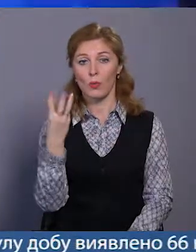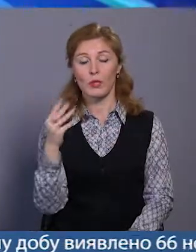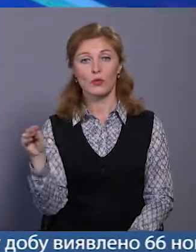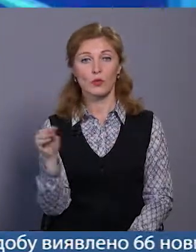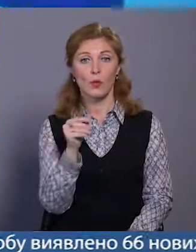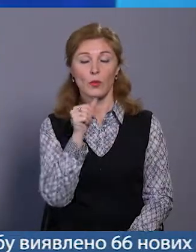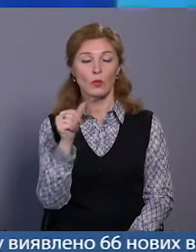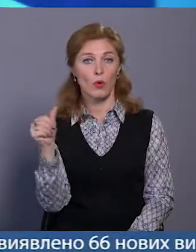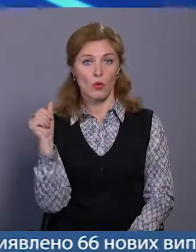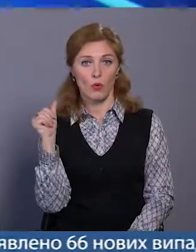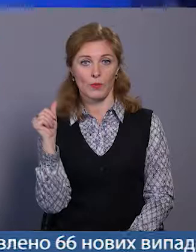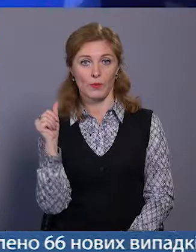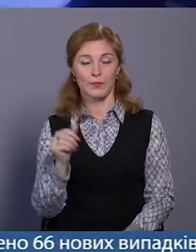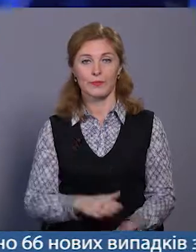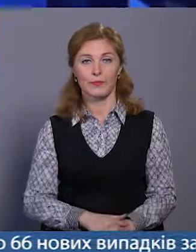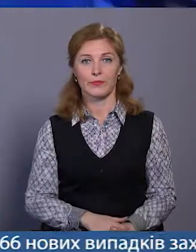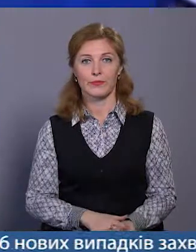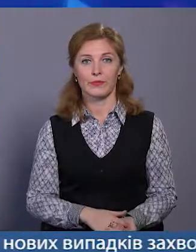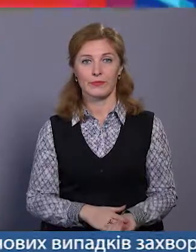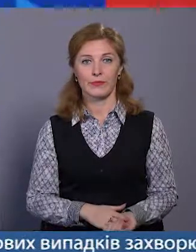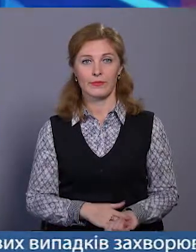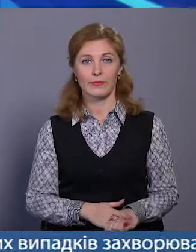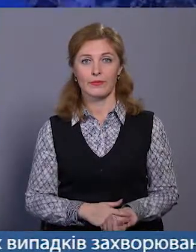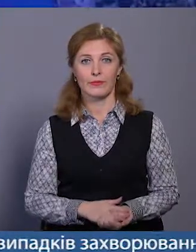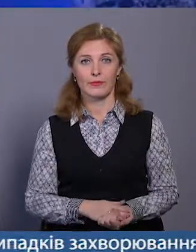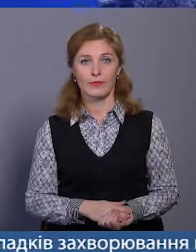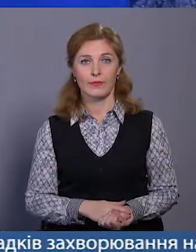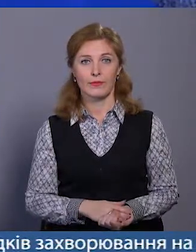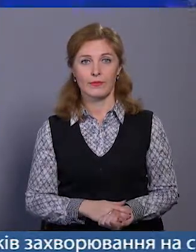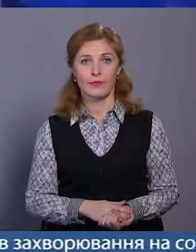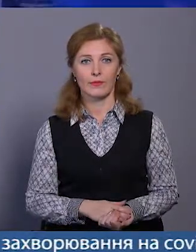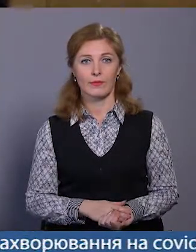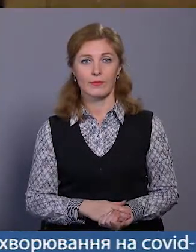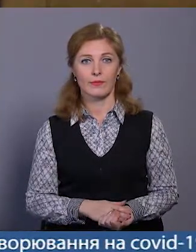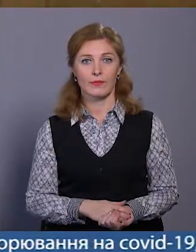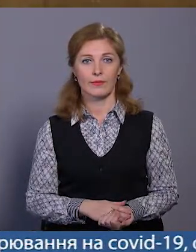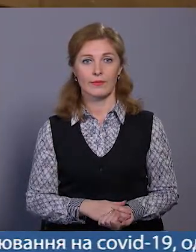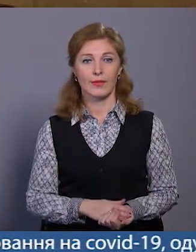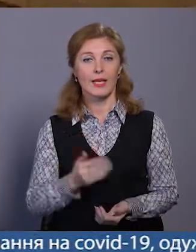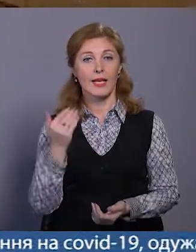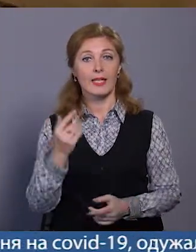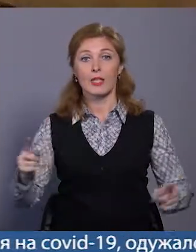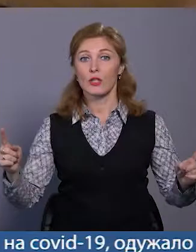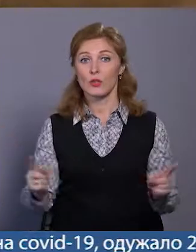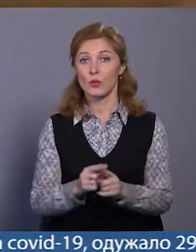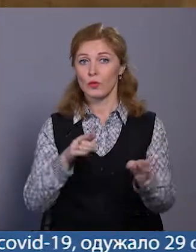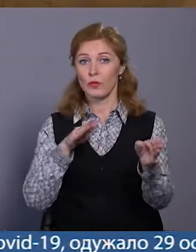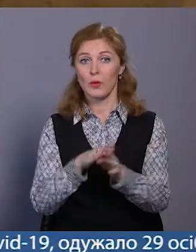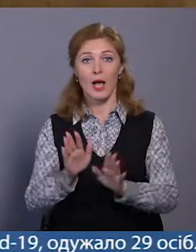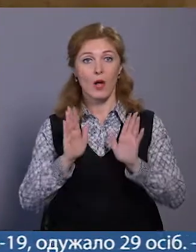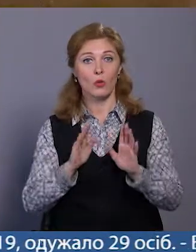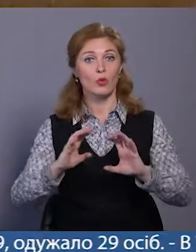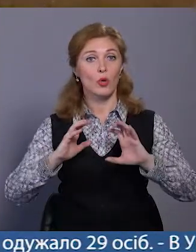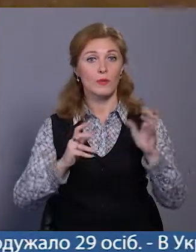жовтні минулого року. Ольга Нісміянова про усе розповість більше. Їхні зустрічі відбуваються лише у